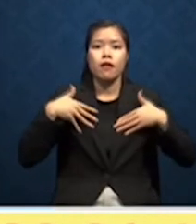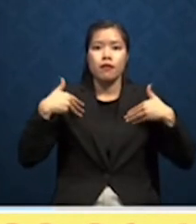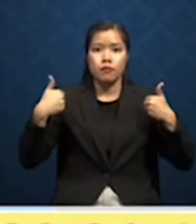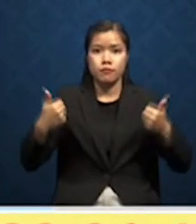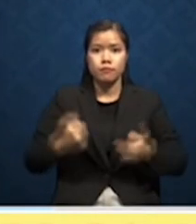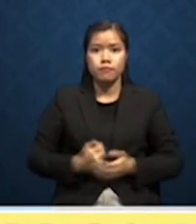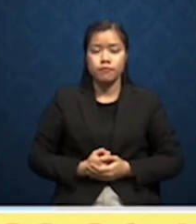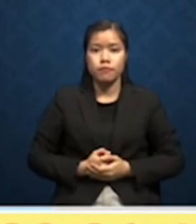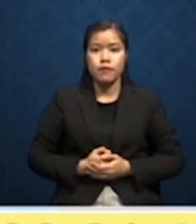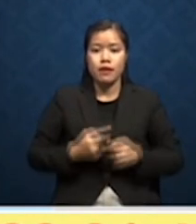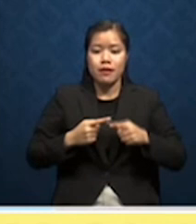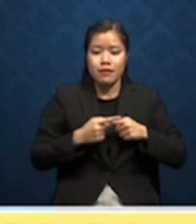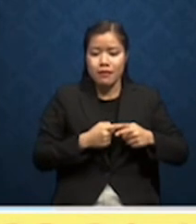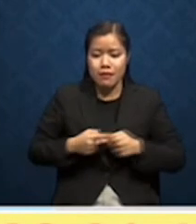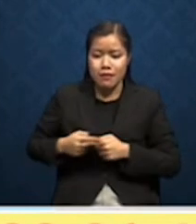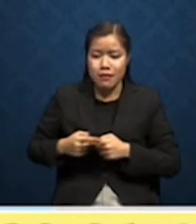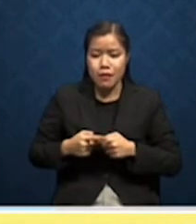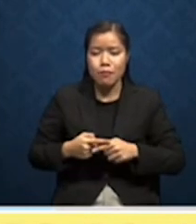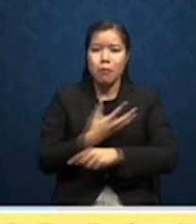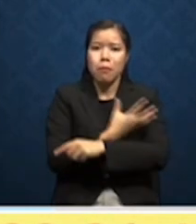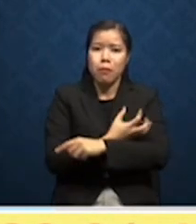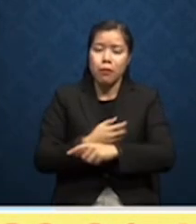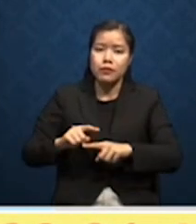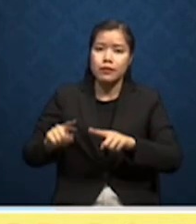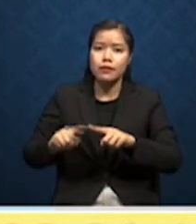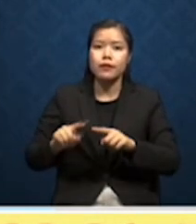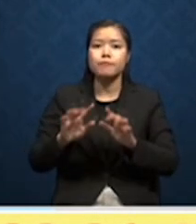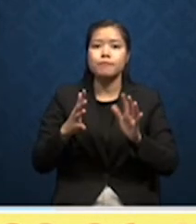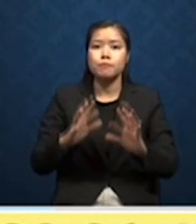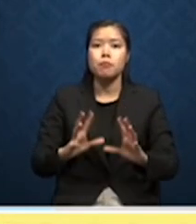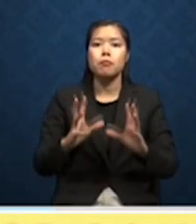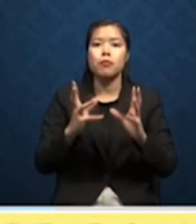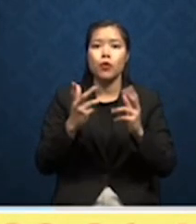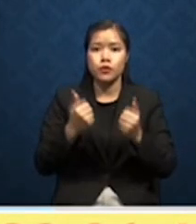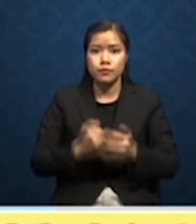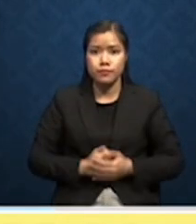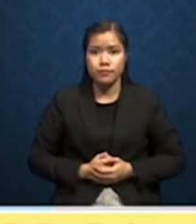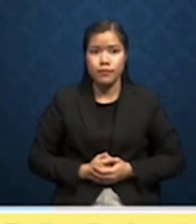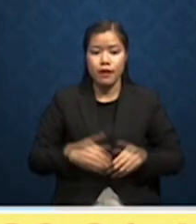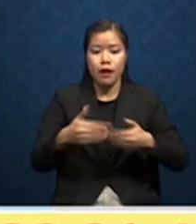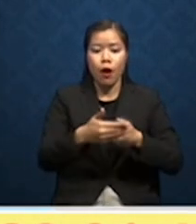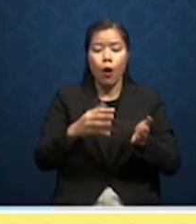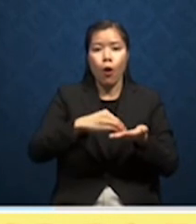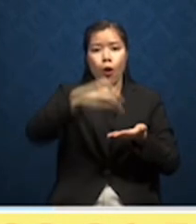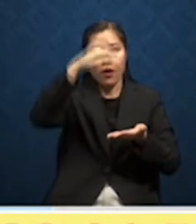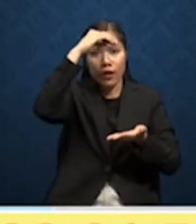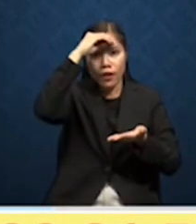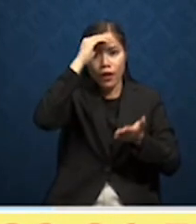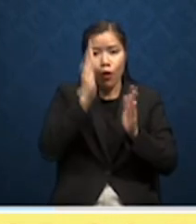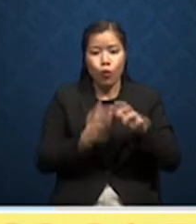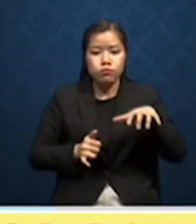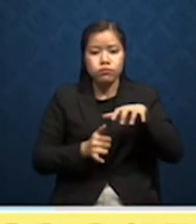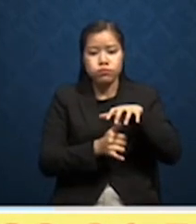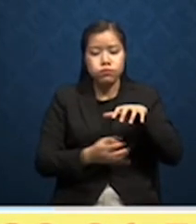ไม่มีเจ็บไม่มีจุกปวดแล้วลูกจ๋าห้องเรียนคงว่างเปล่ากว่าเ